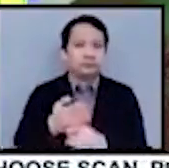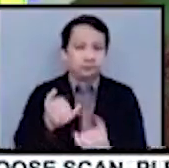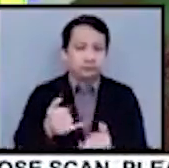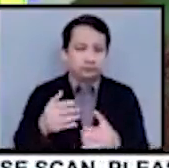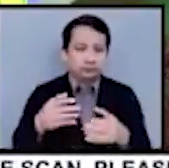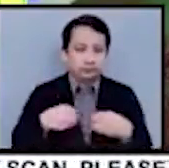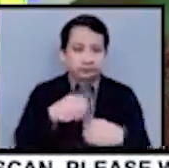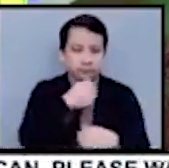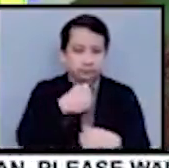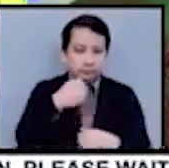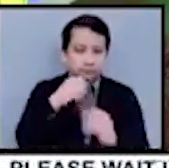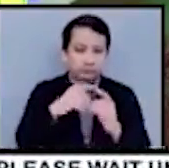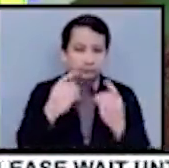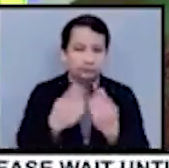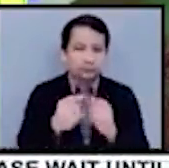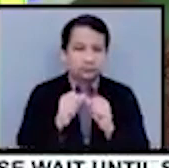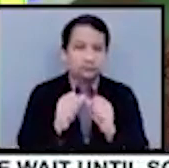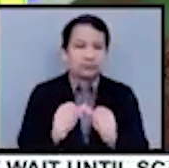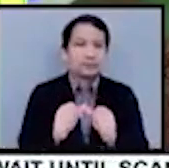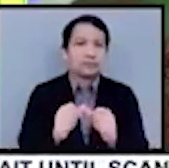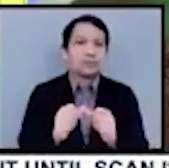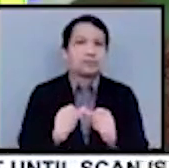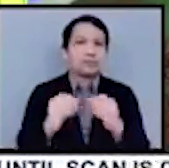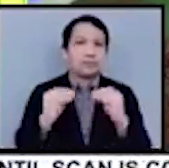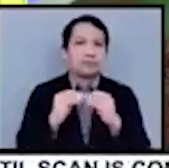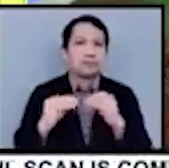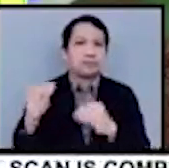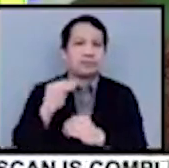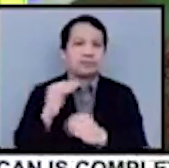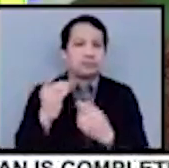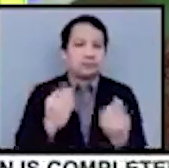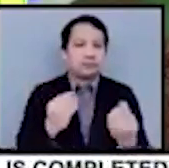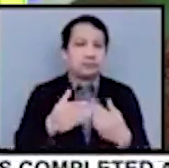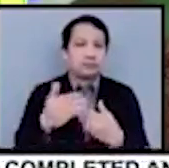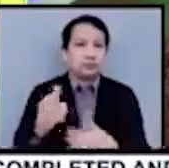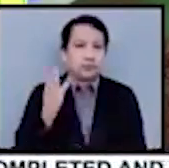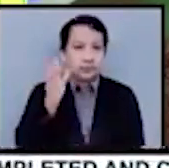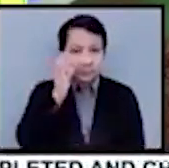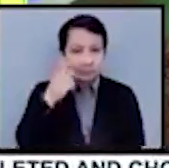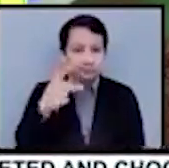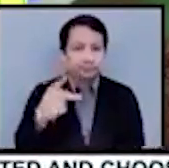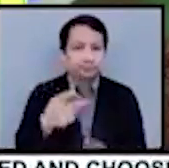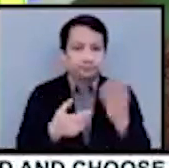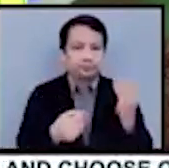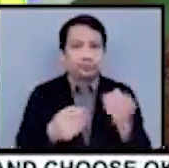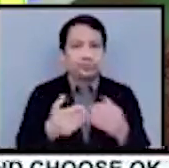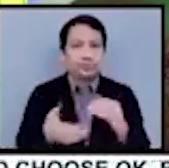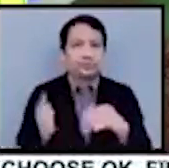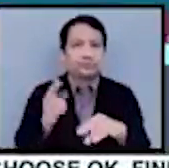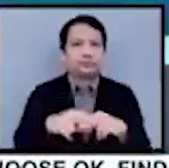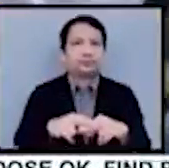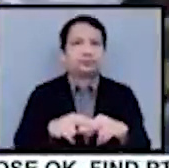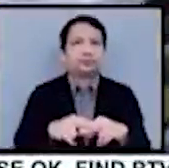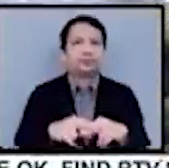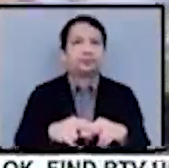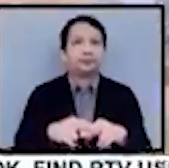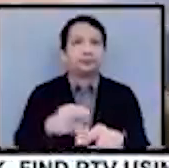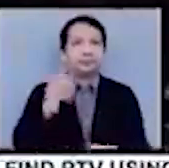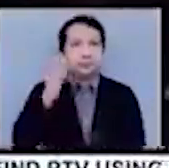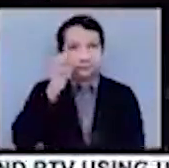Department, puspusan ang mga hakbang upang matugunan ito. Si Clazel Pardilla sa report, Rise and Shine, Clazel.